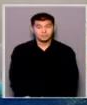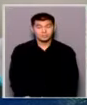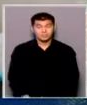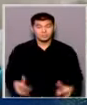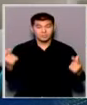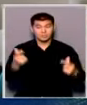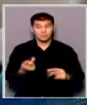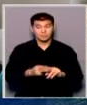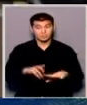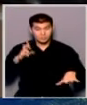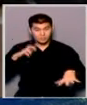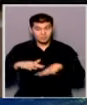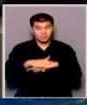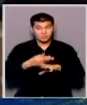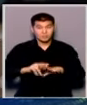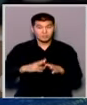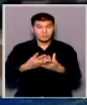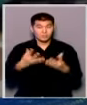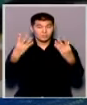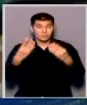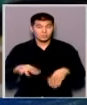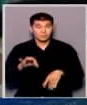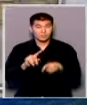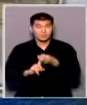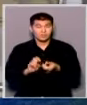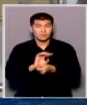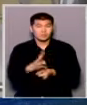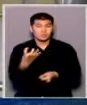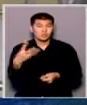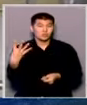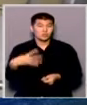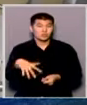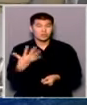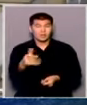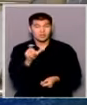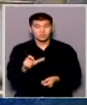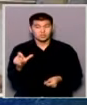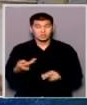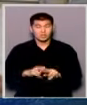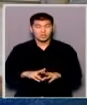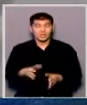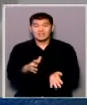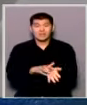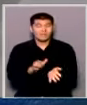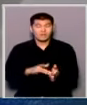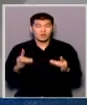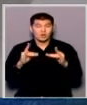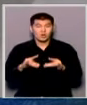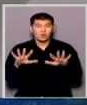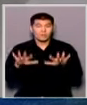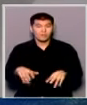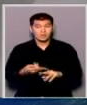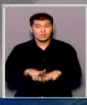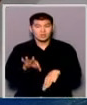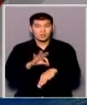Обострилась эпидситуация в стране. За минувшие сутки вирус поразил 445 человек. В клиниках не хватает койко-мест для